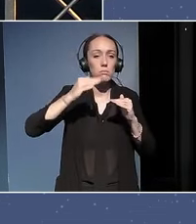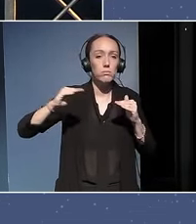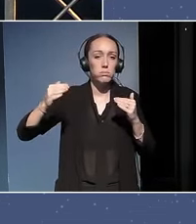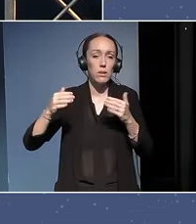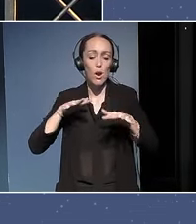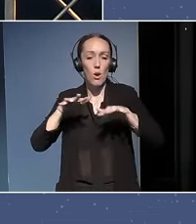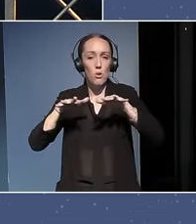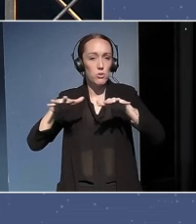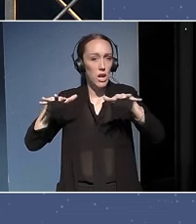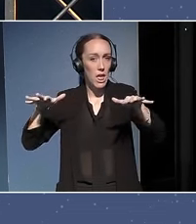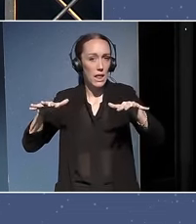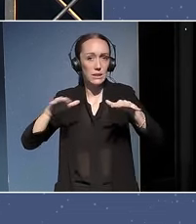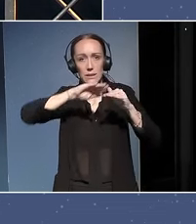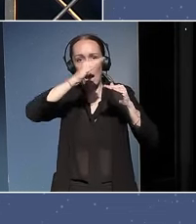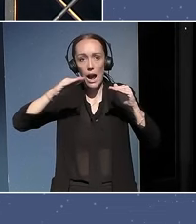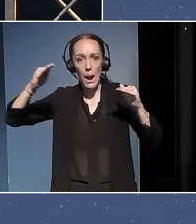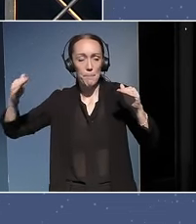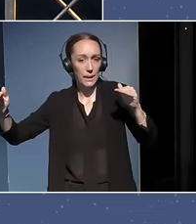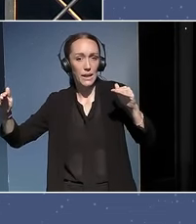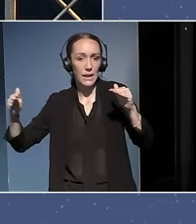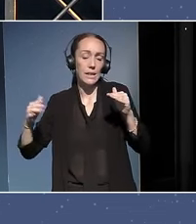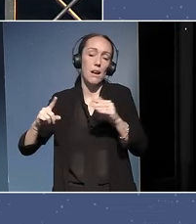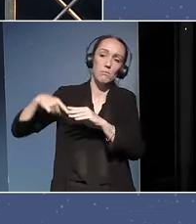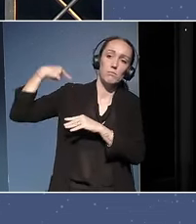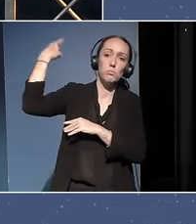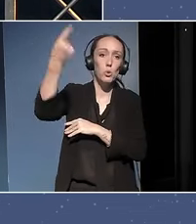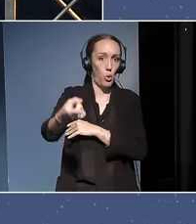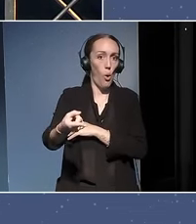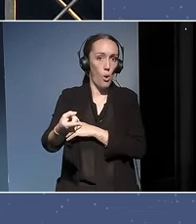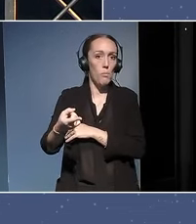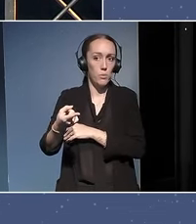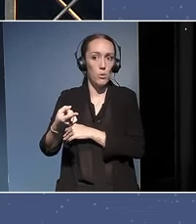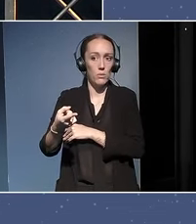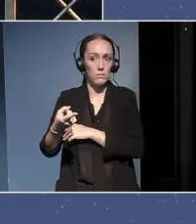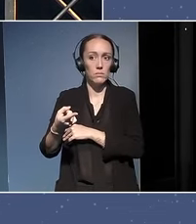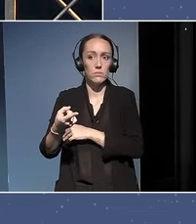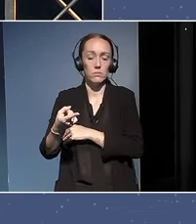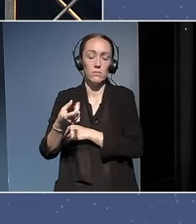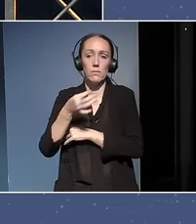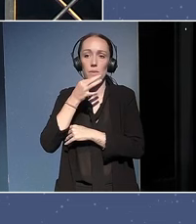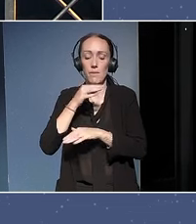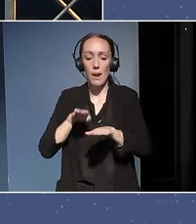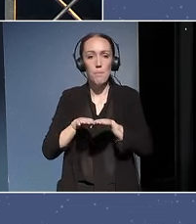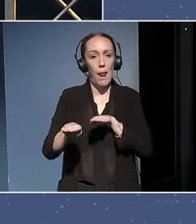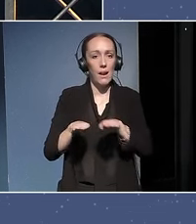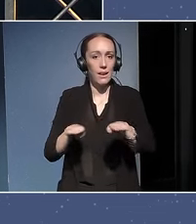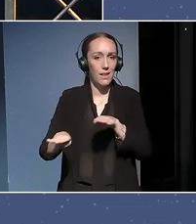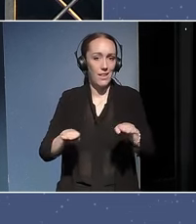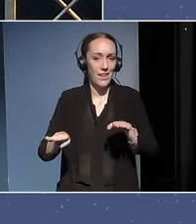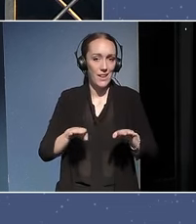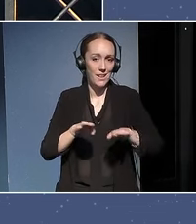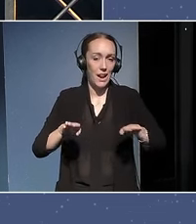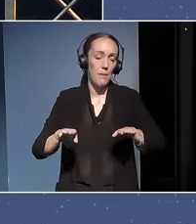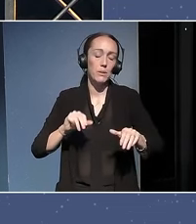Alpina Sì l' orogenesi dell'atlante orogenese Alpina è successiva a quei momenti proprio a causa dello spostamento delle placche tettoniche